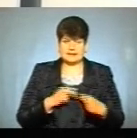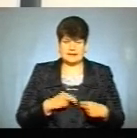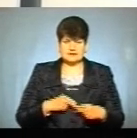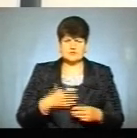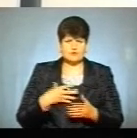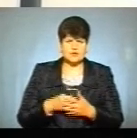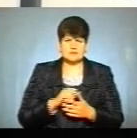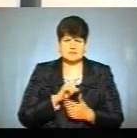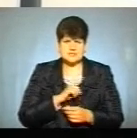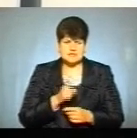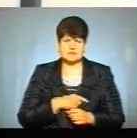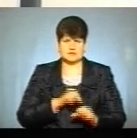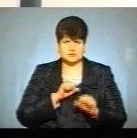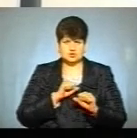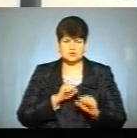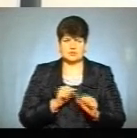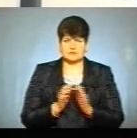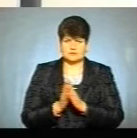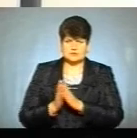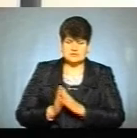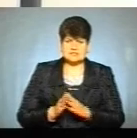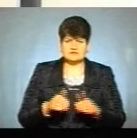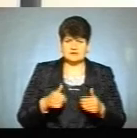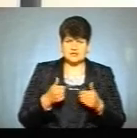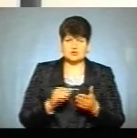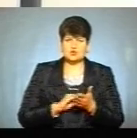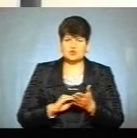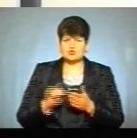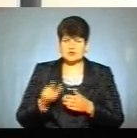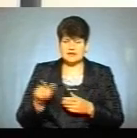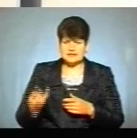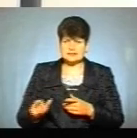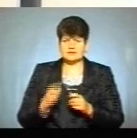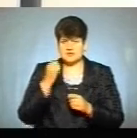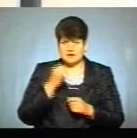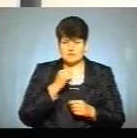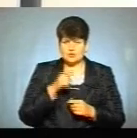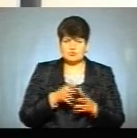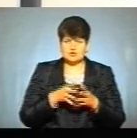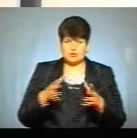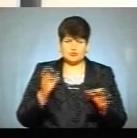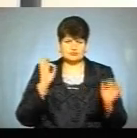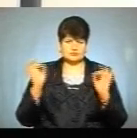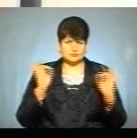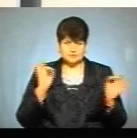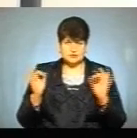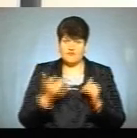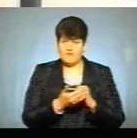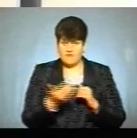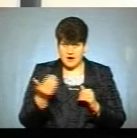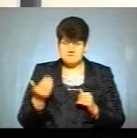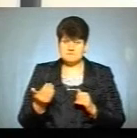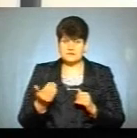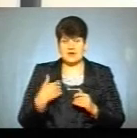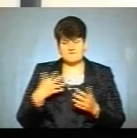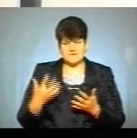своїми силами, вони відстоювали, вони закликали, вони зверталися до журналістів, і дякуємо саме якраз такому широкому розголосу, завдяки вам, от